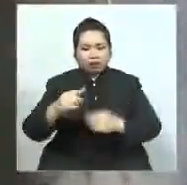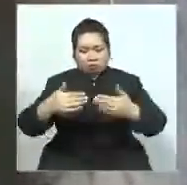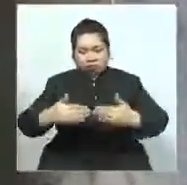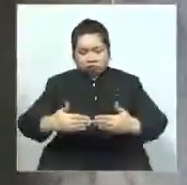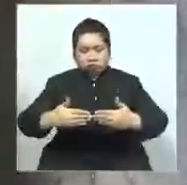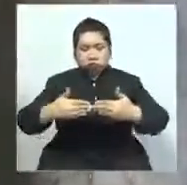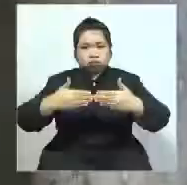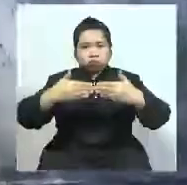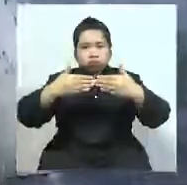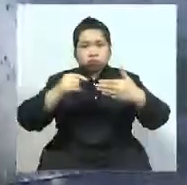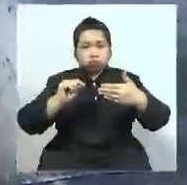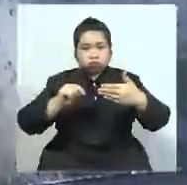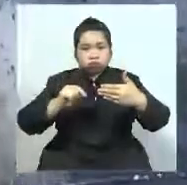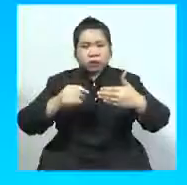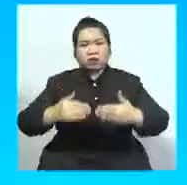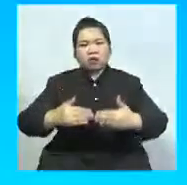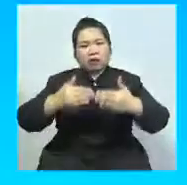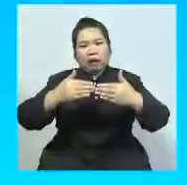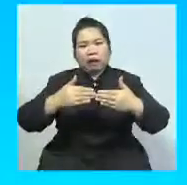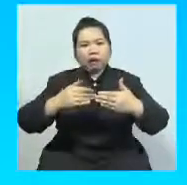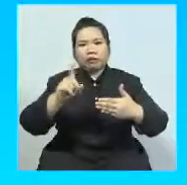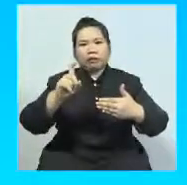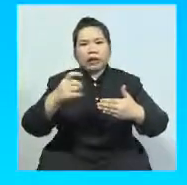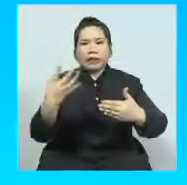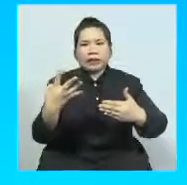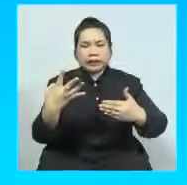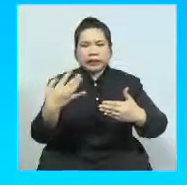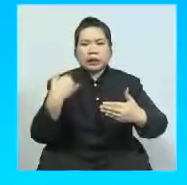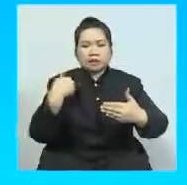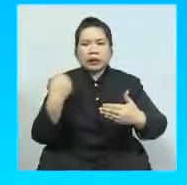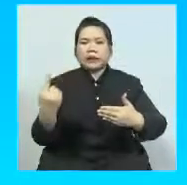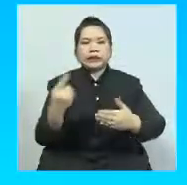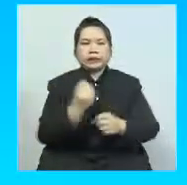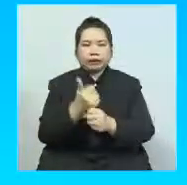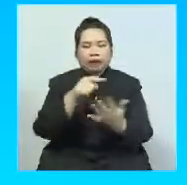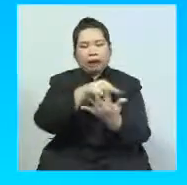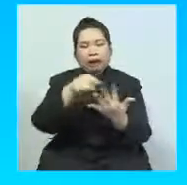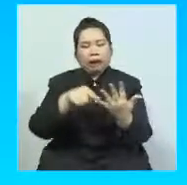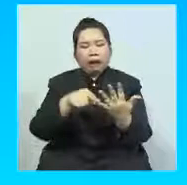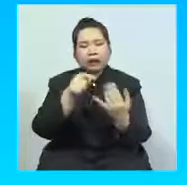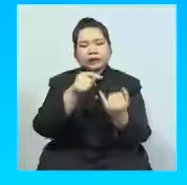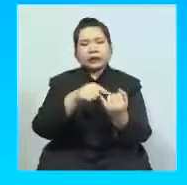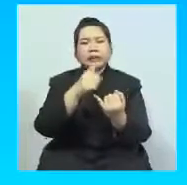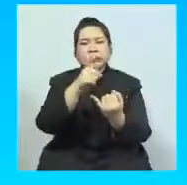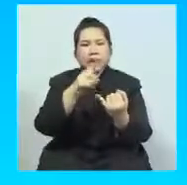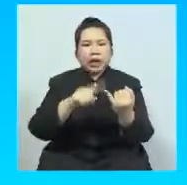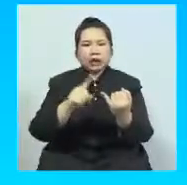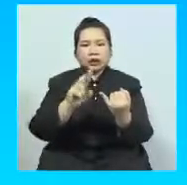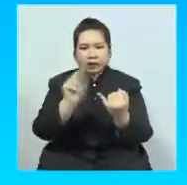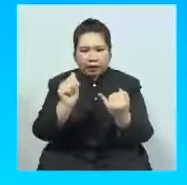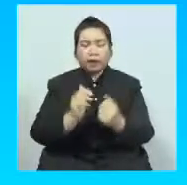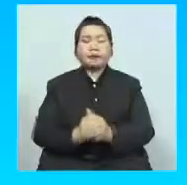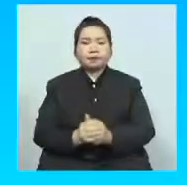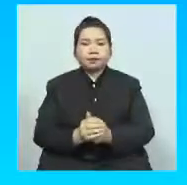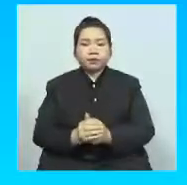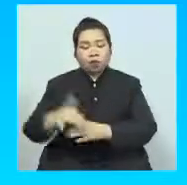ำของฝายส่งน้ำเนี่ยของฝายส่งน้ำตอนนี้ชำรุดทั้ง4บานเลยนะคะเปิดได้แค่เพียงบานเดียวเท่านั้นทางผู้ใหญ่บ้านหมู่7นายกิติ